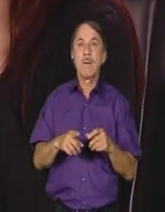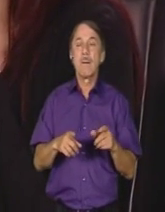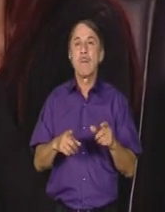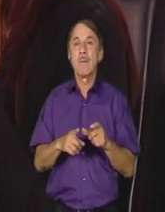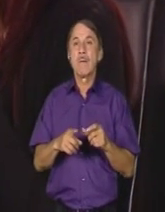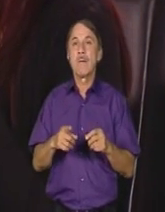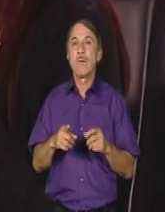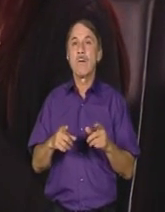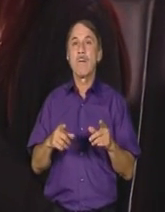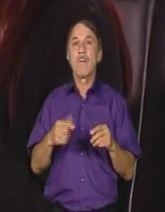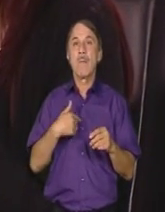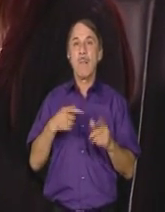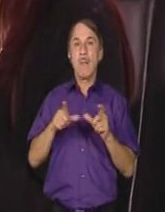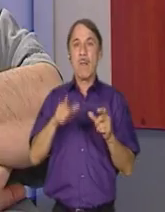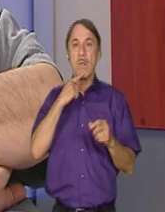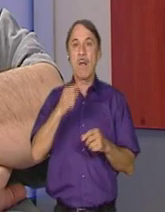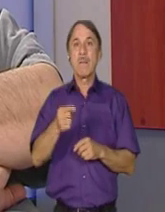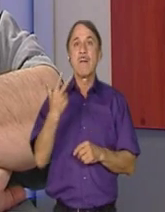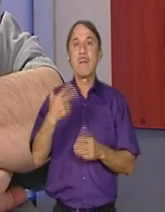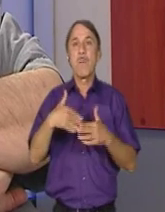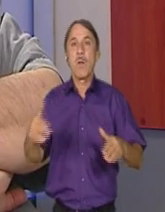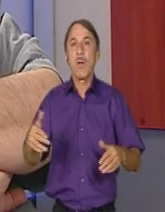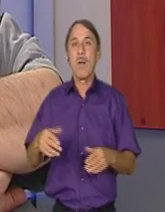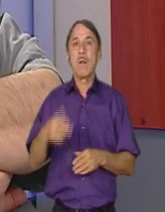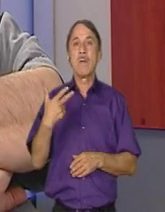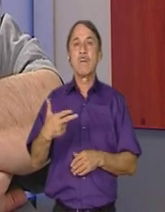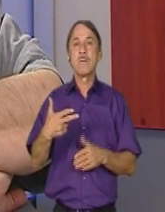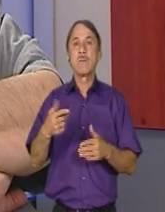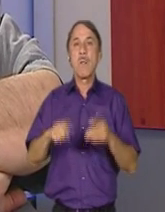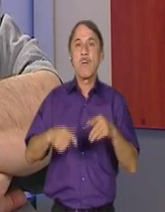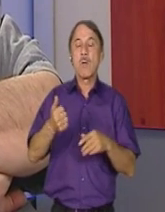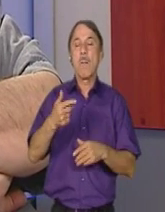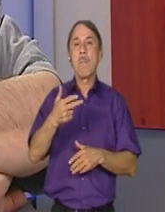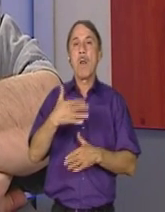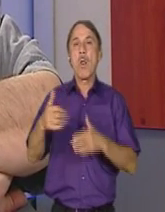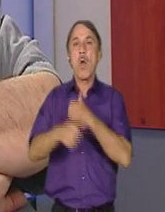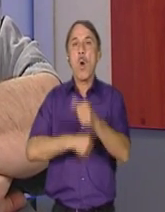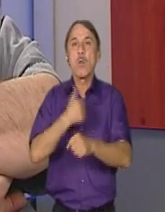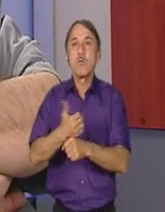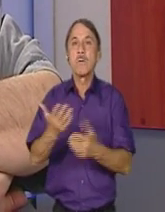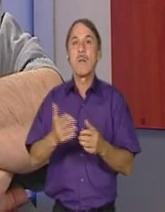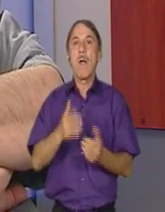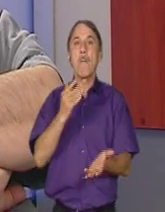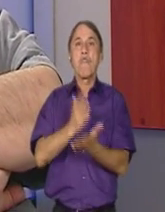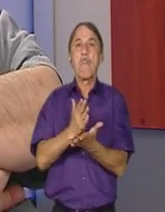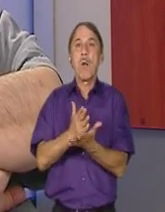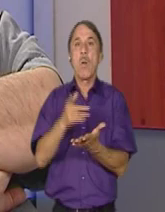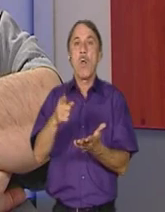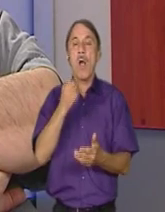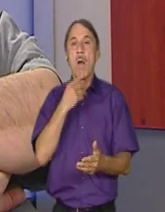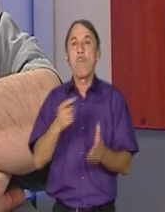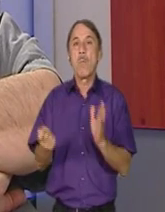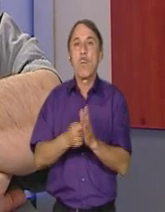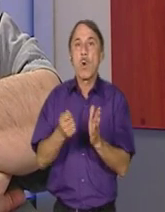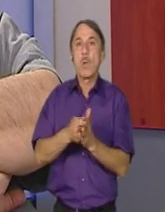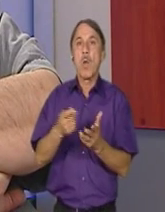znate šta, možemo mi da zaradimo i 30 miliona, 30 nešto miliona godišnje. Bilo tako